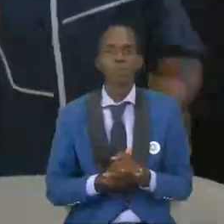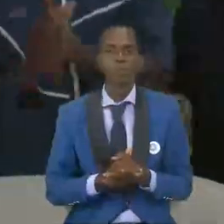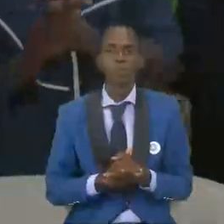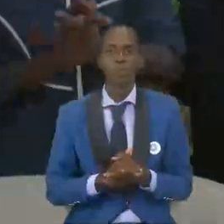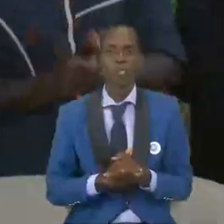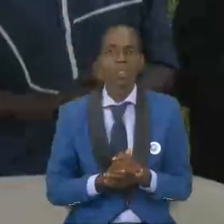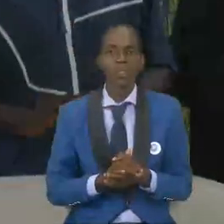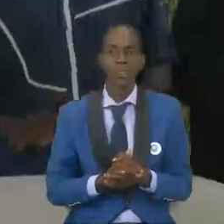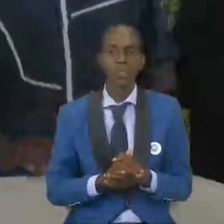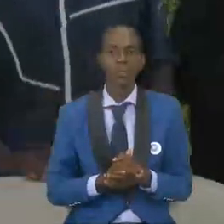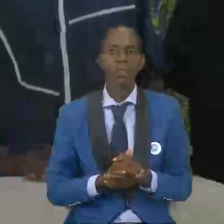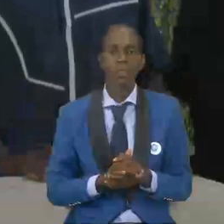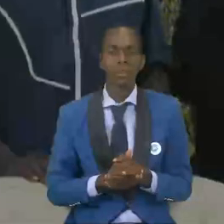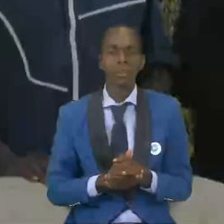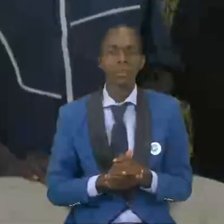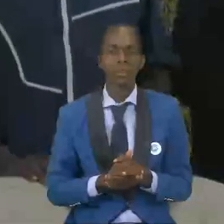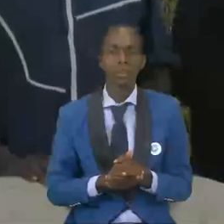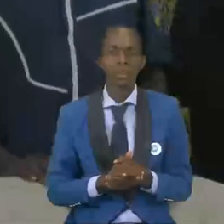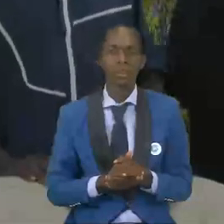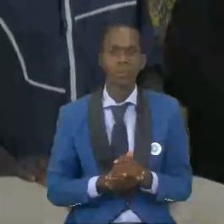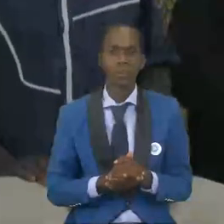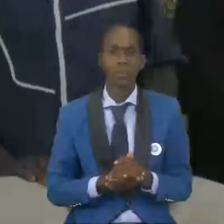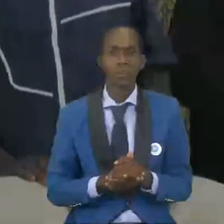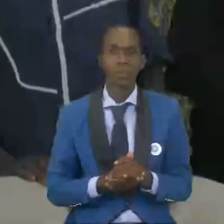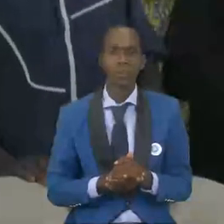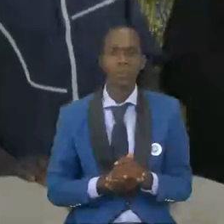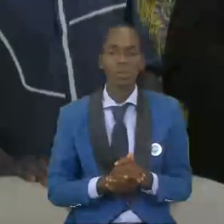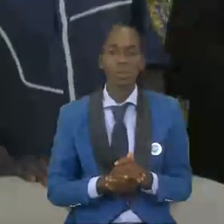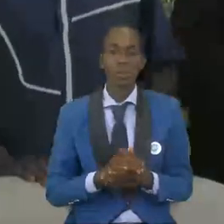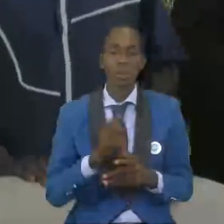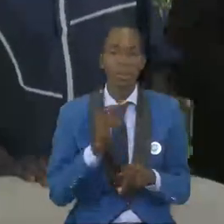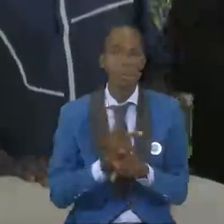dans un dévouement de soumission,